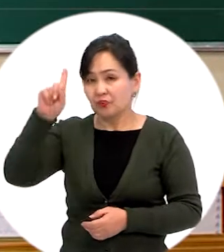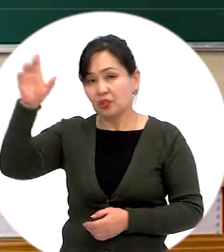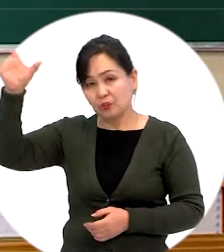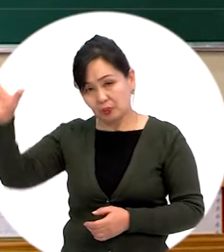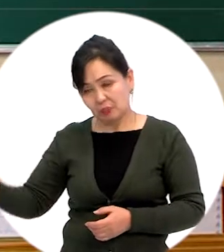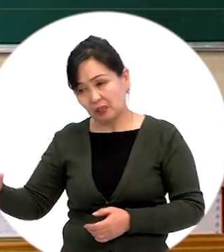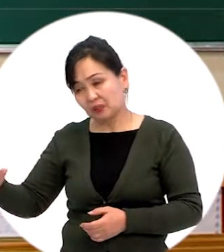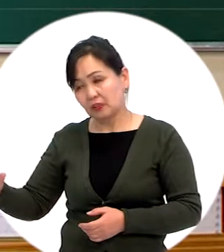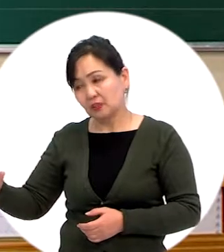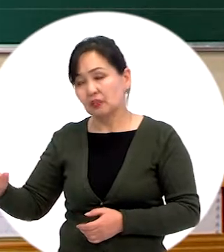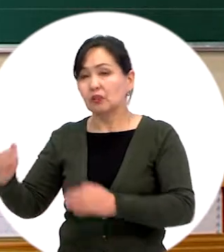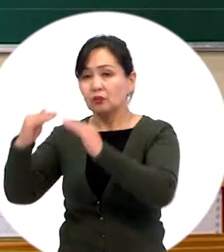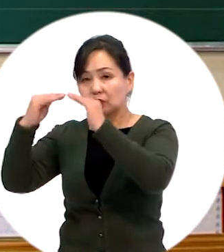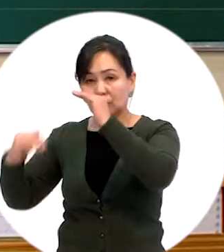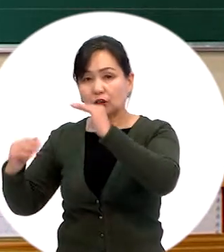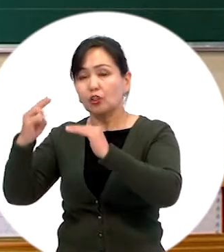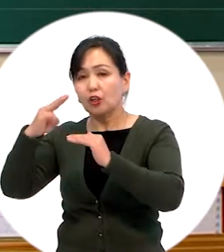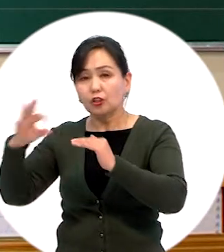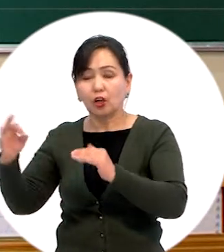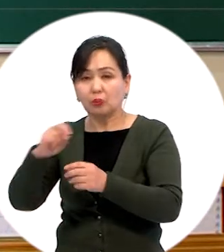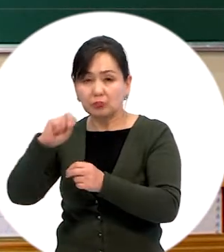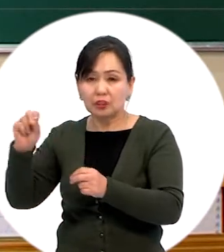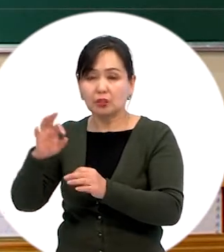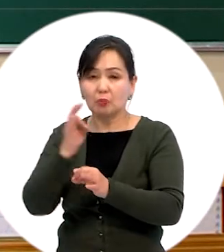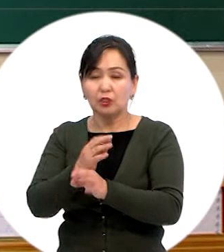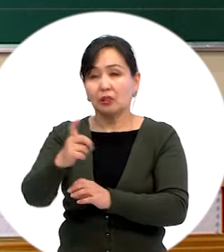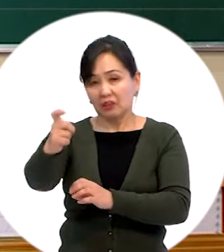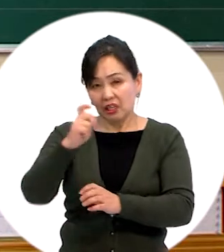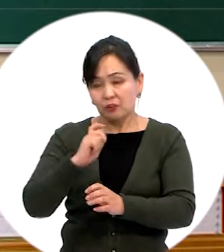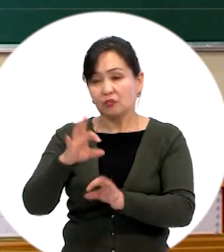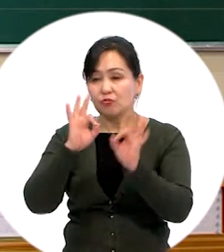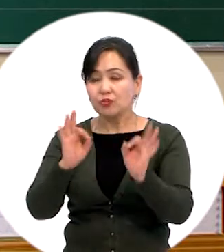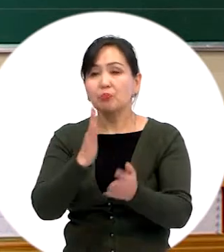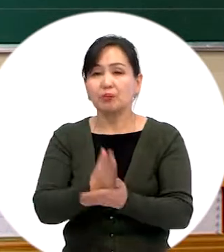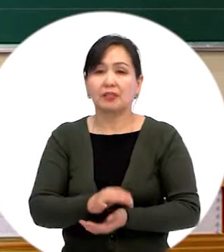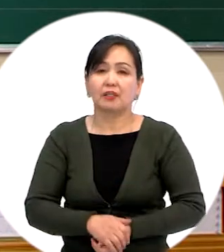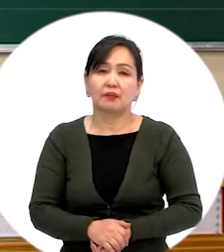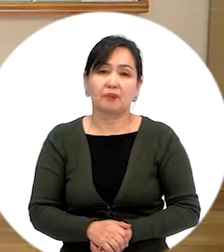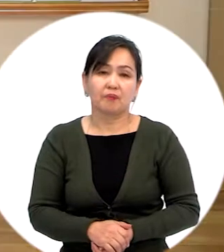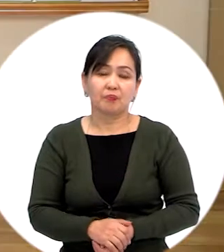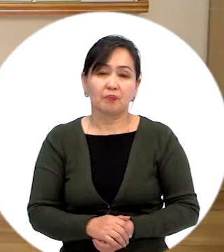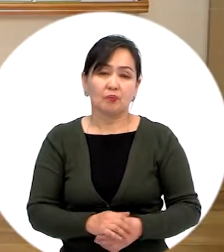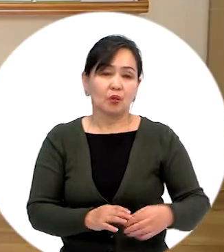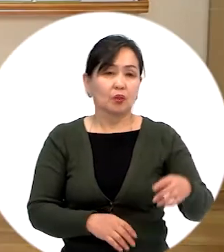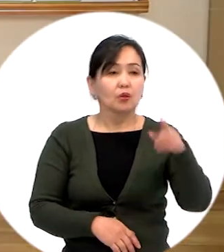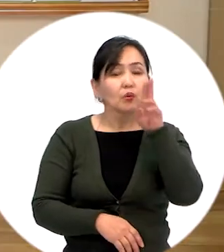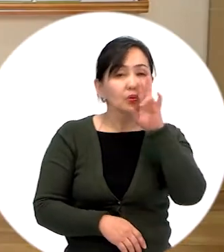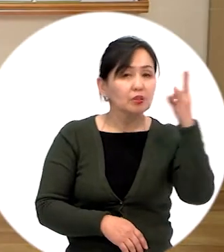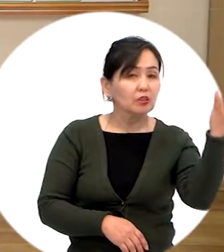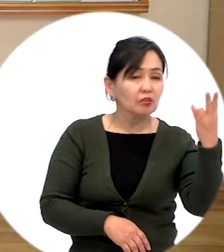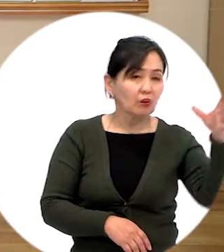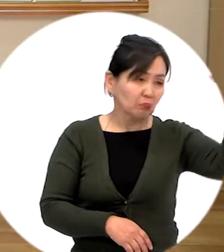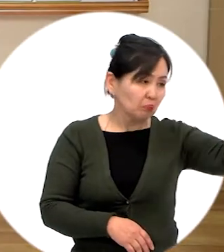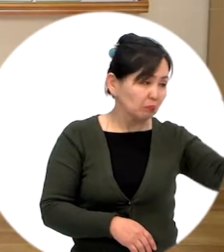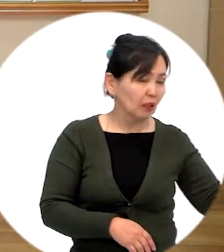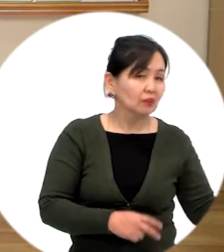багнанд сондгой тоонууд бичсэн бол та нар хариултаа зөв хийсэн байна. Харин хүнсний ногоо гэсэн